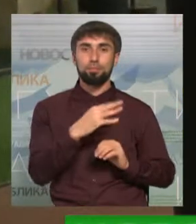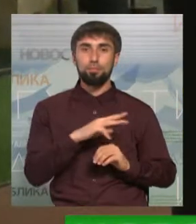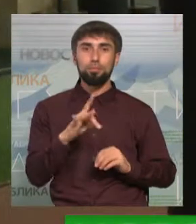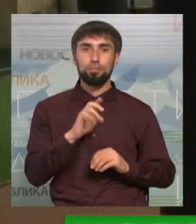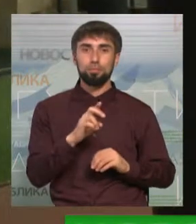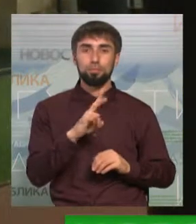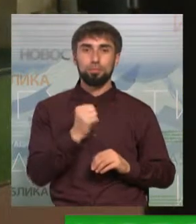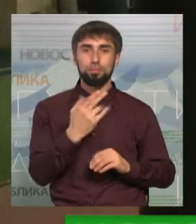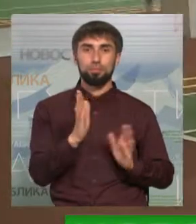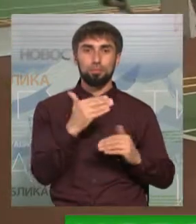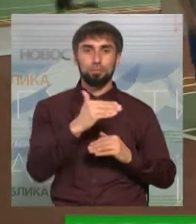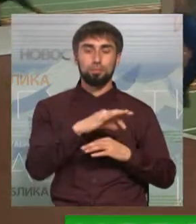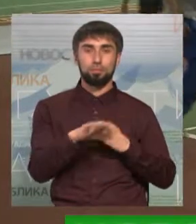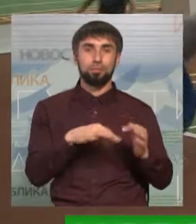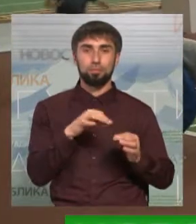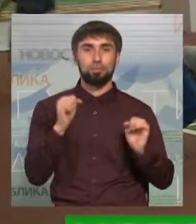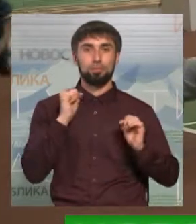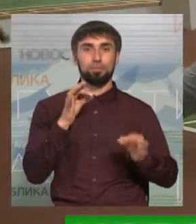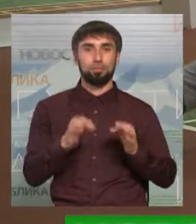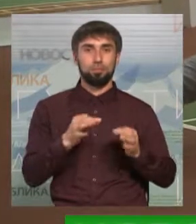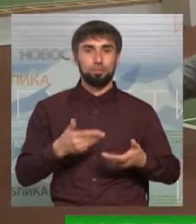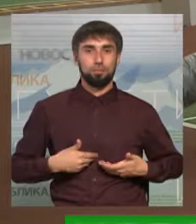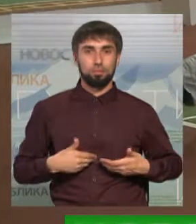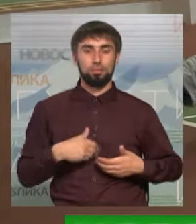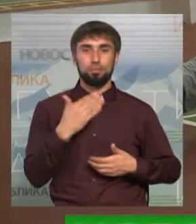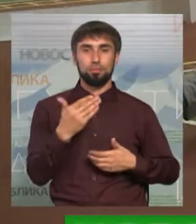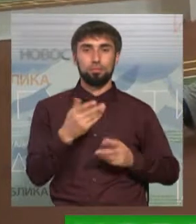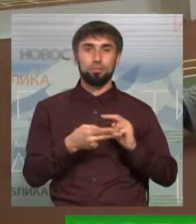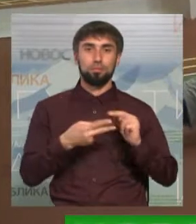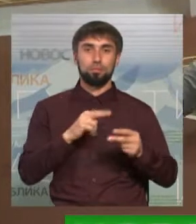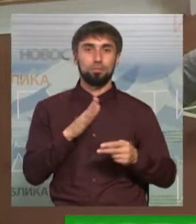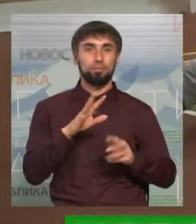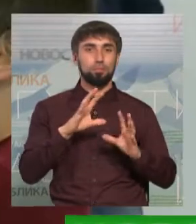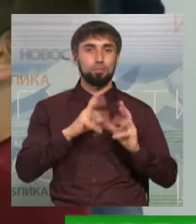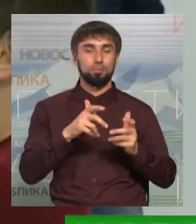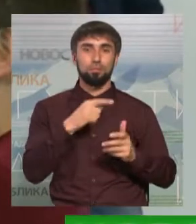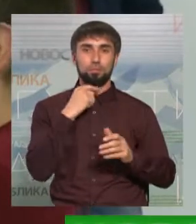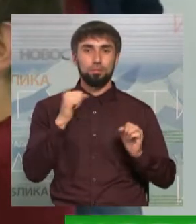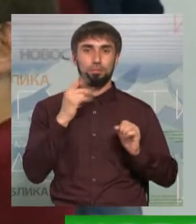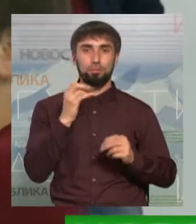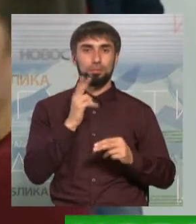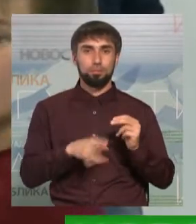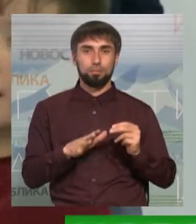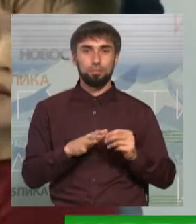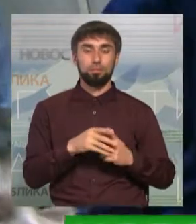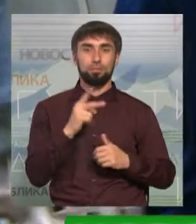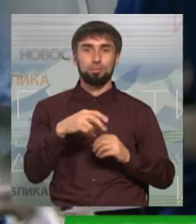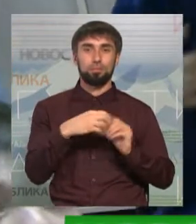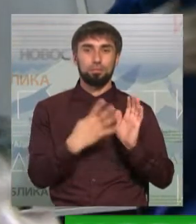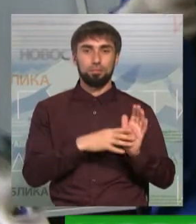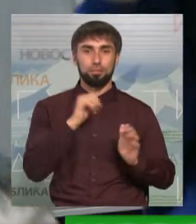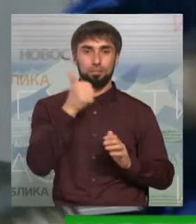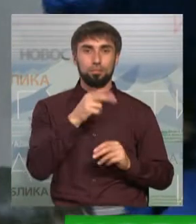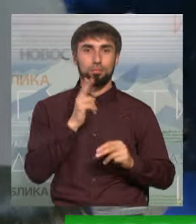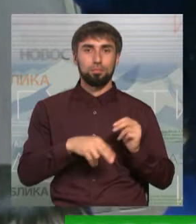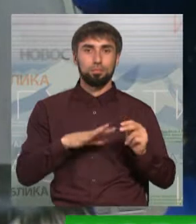рамках национального проекта «Спорт. Норма жизни». На этом позитивные перемены в мире ингушского спорта не заканчиваются. В 2019 году